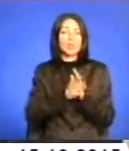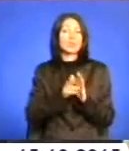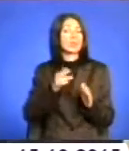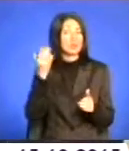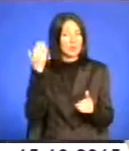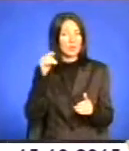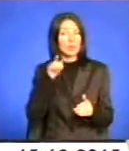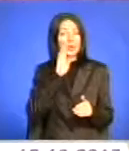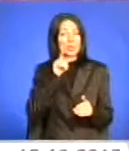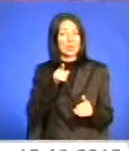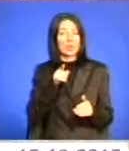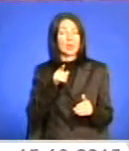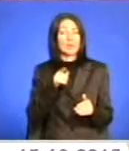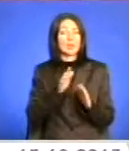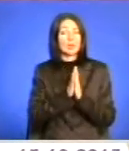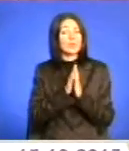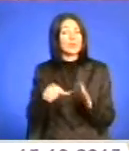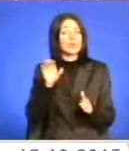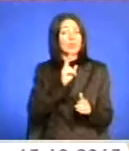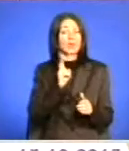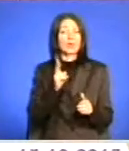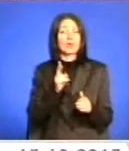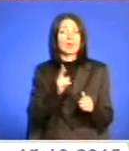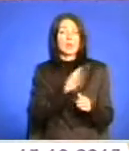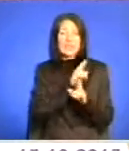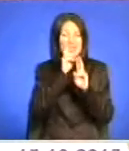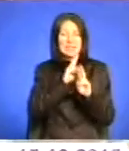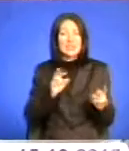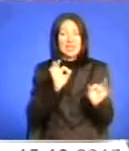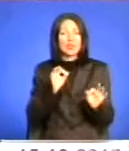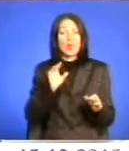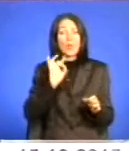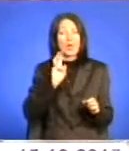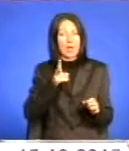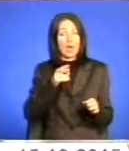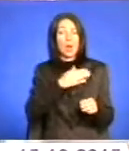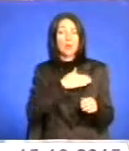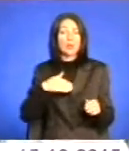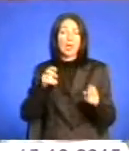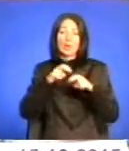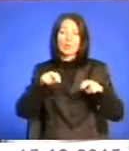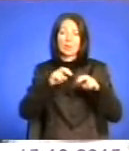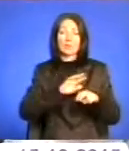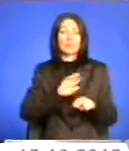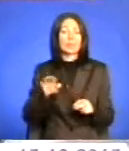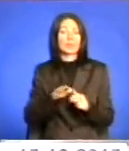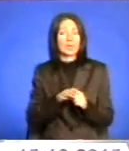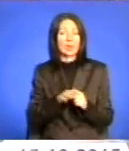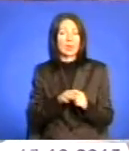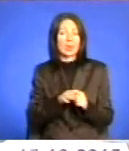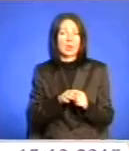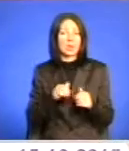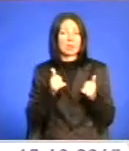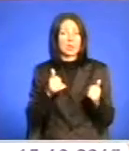колись вона. Закликає усіх, хто досі мало знає про рак грудей, обстежуватися і не легковажити зі своїм